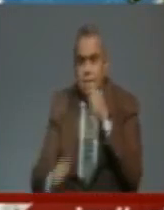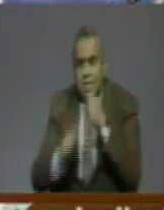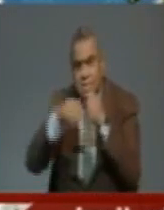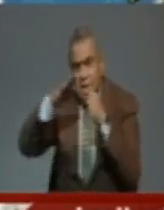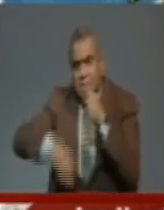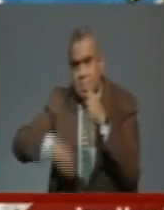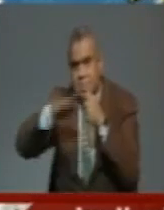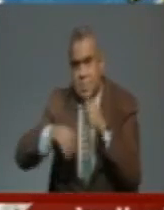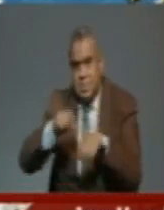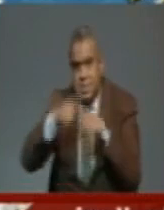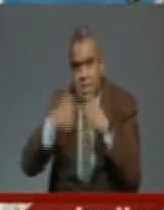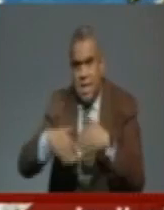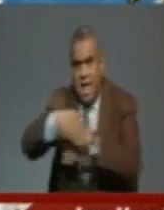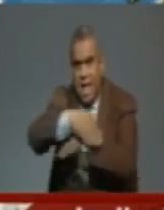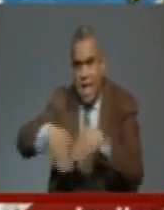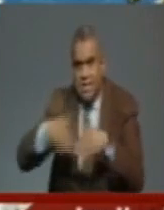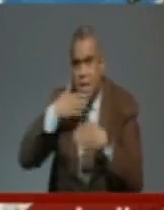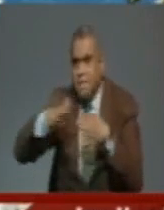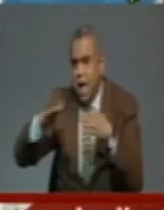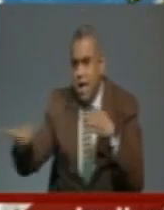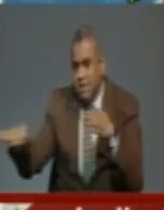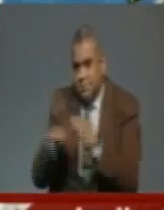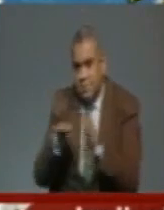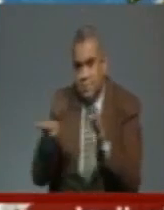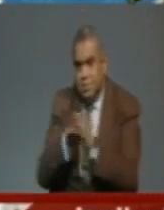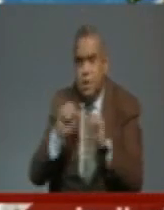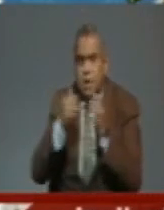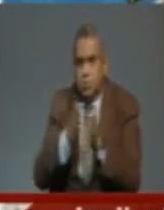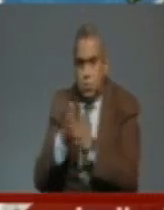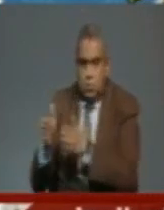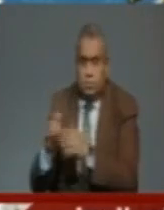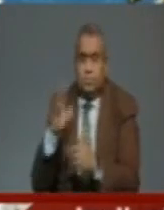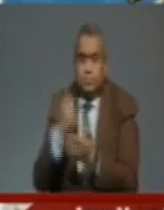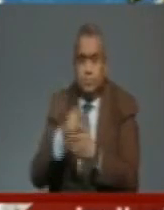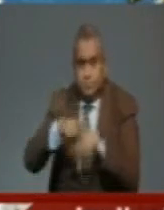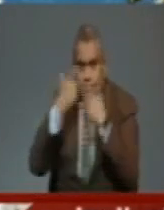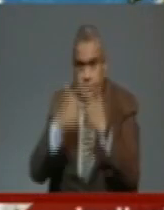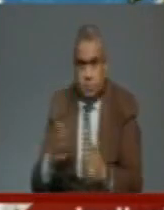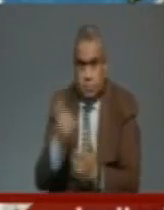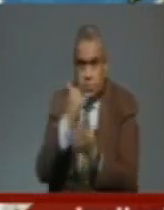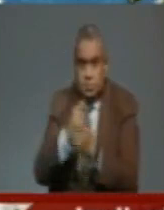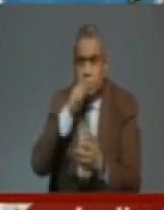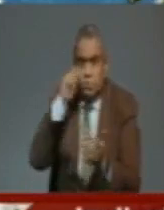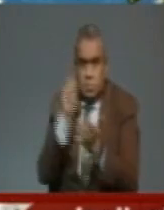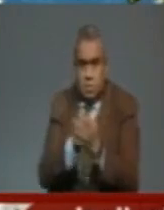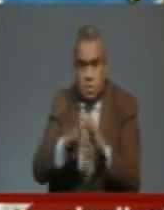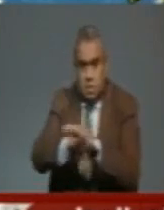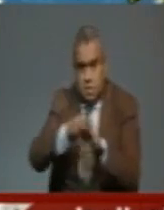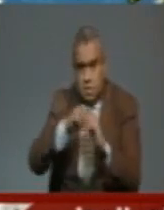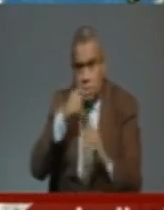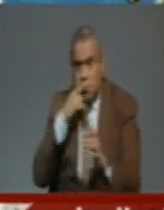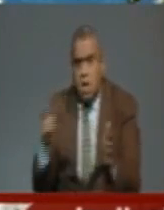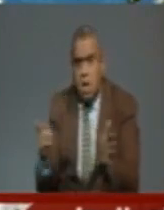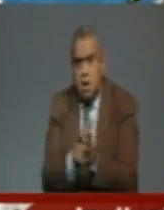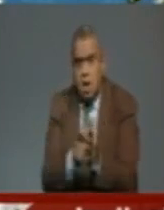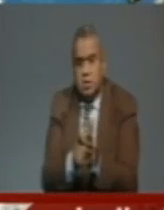امواج كده. تم تنفيذ النهارده واحنا موجودين اتنفذ رصيف